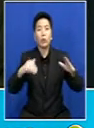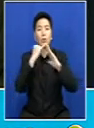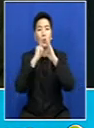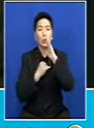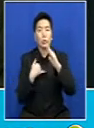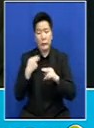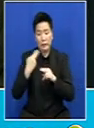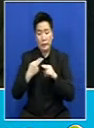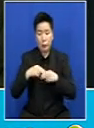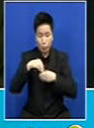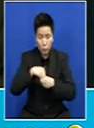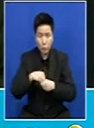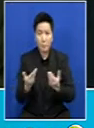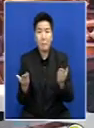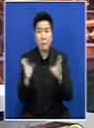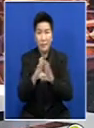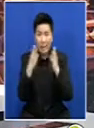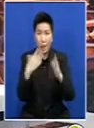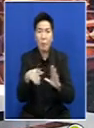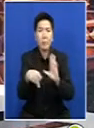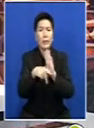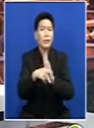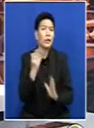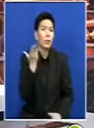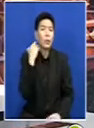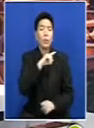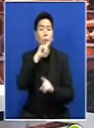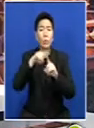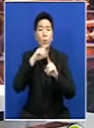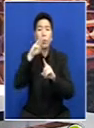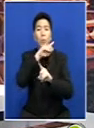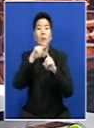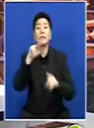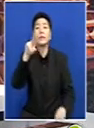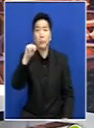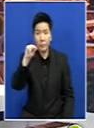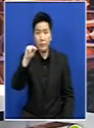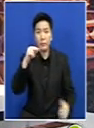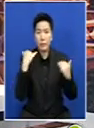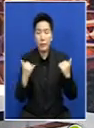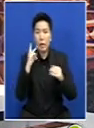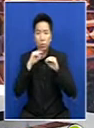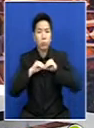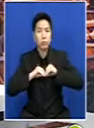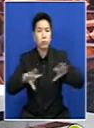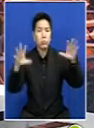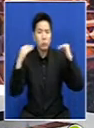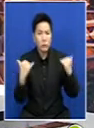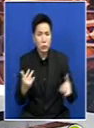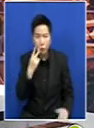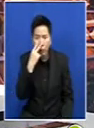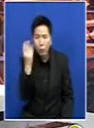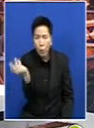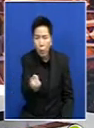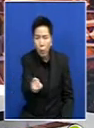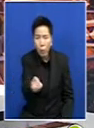ที่ตนมีชื่ออยู่เขาปิดไปเมื่อวันพฤหัสบดีที่ผ่านมา30มิถุนายนแต่ปรากฏว่ากระแสออกมาค่อนข้างน้